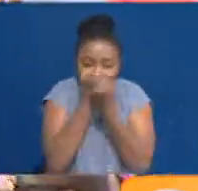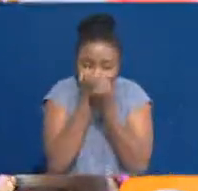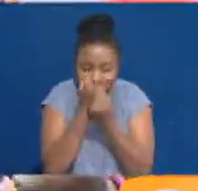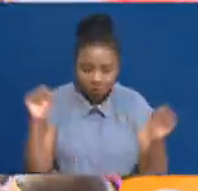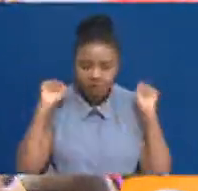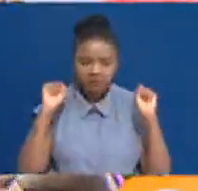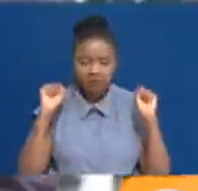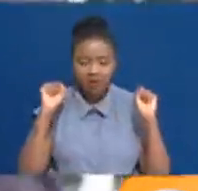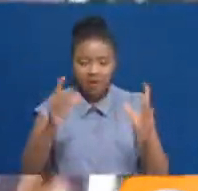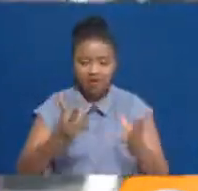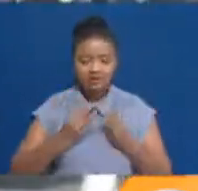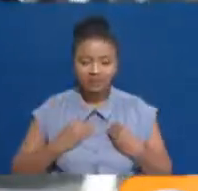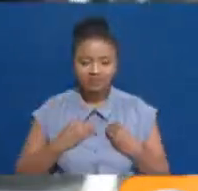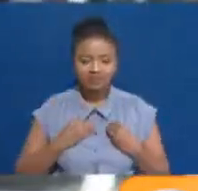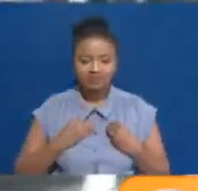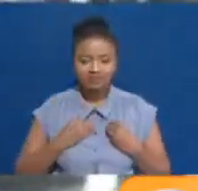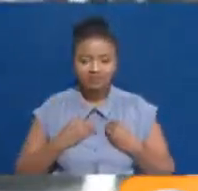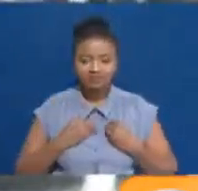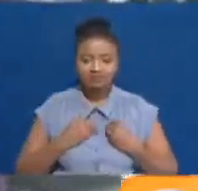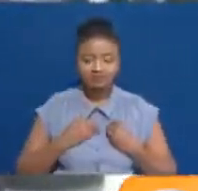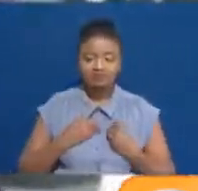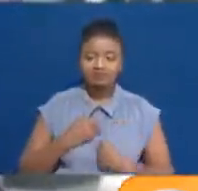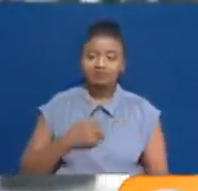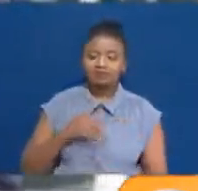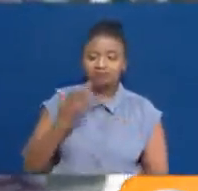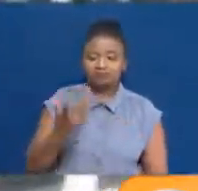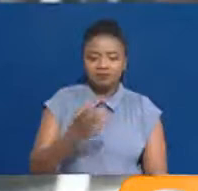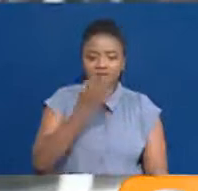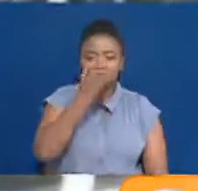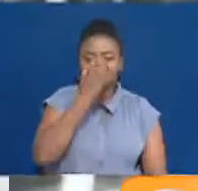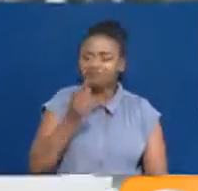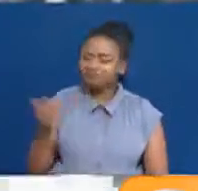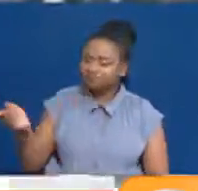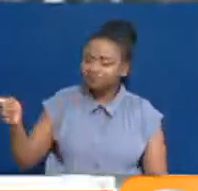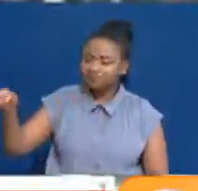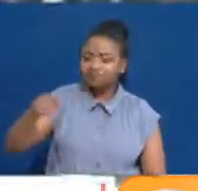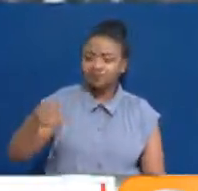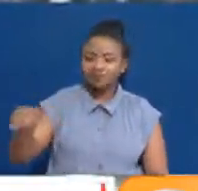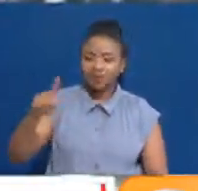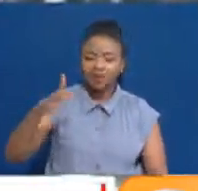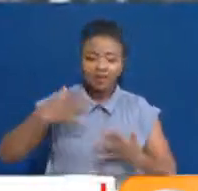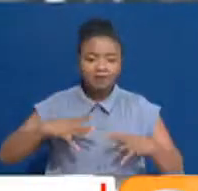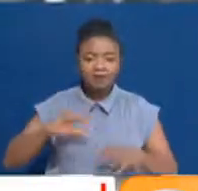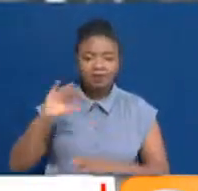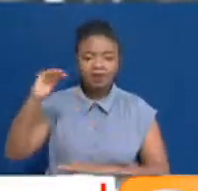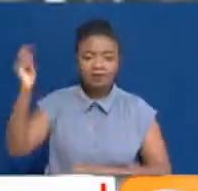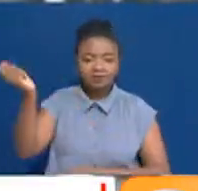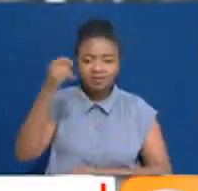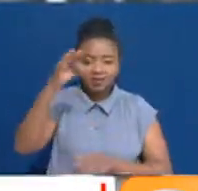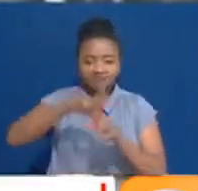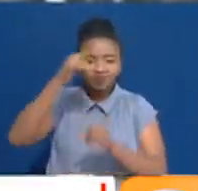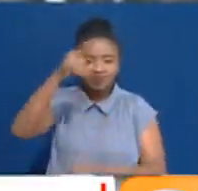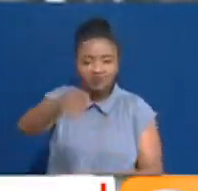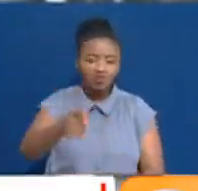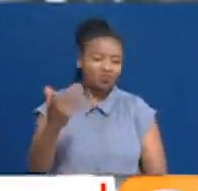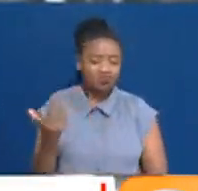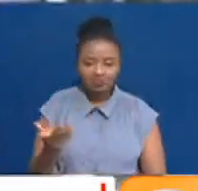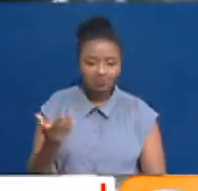siwezi kukubali tena. Na raisi hapa watu hapa mlima Kenya walikuchagua wewe. Na wakakupatia kura zao